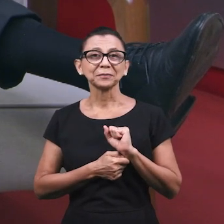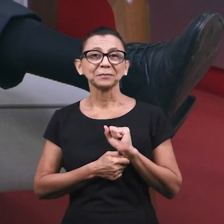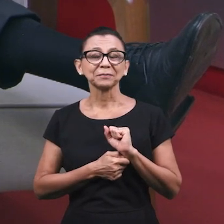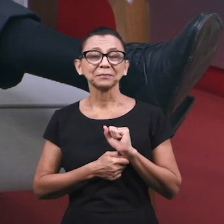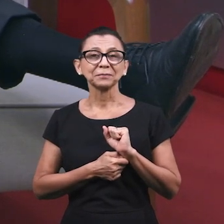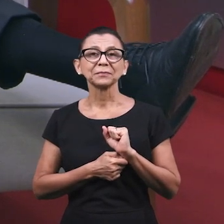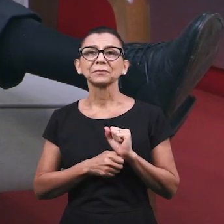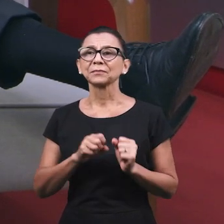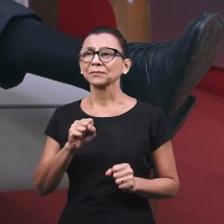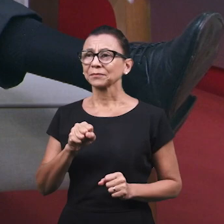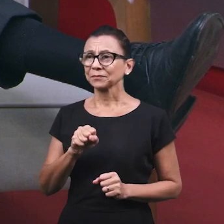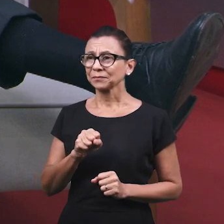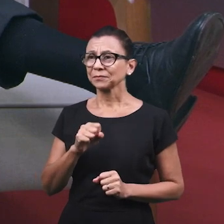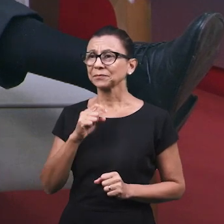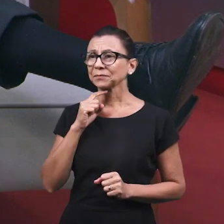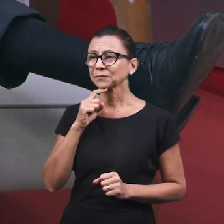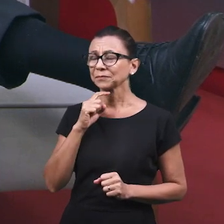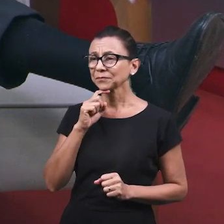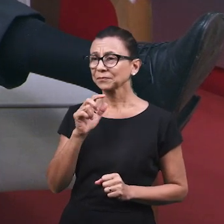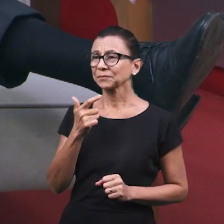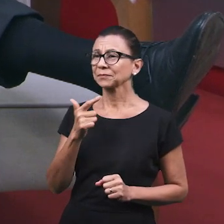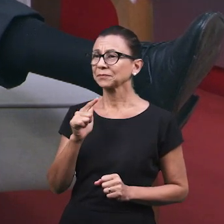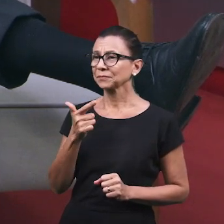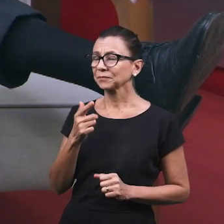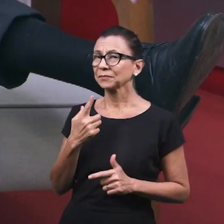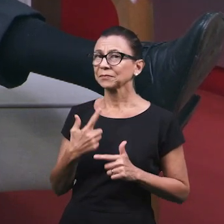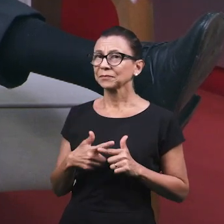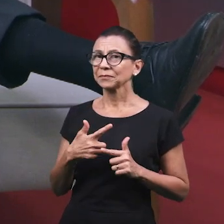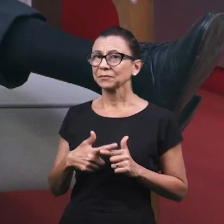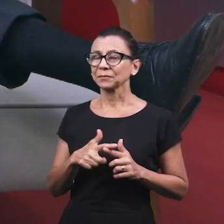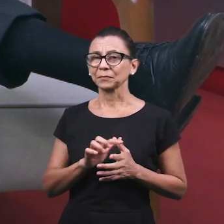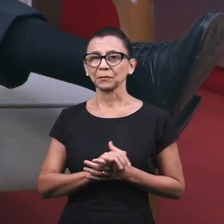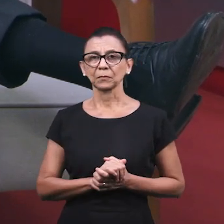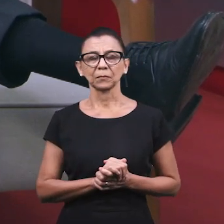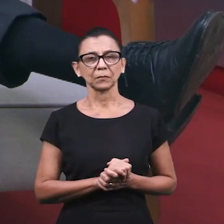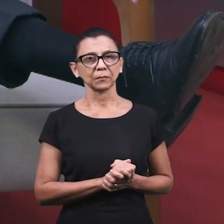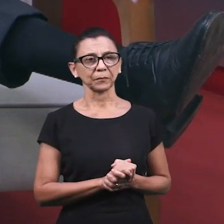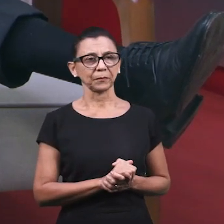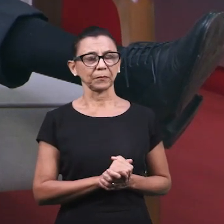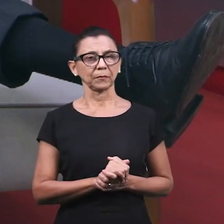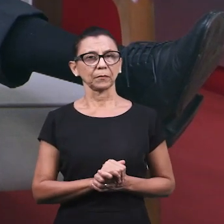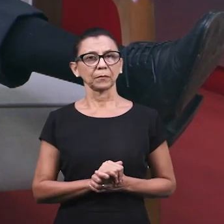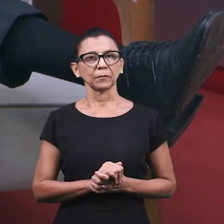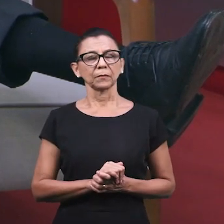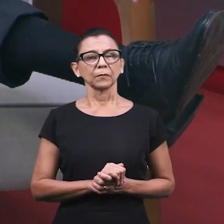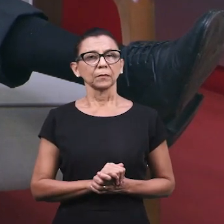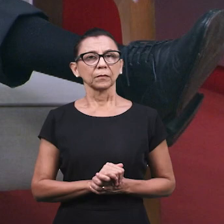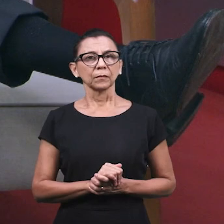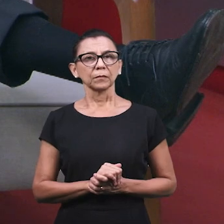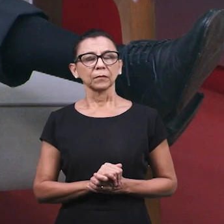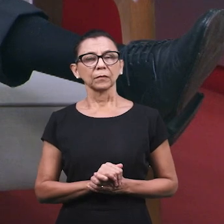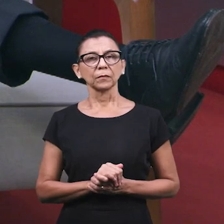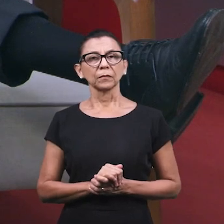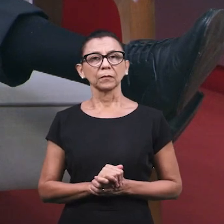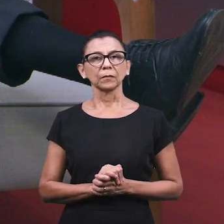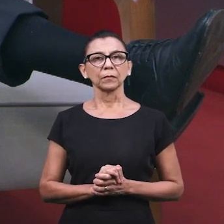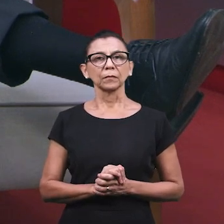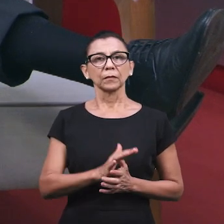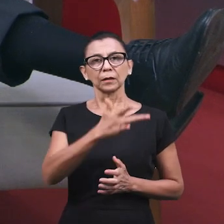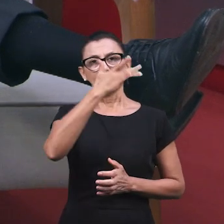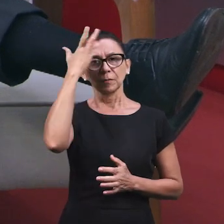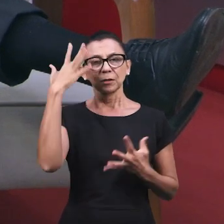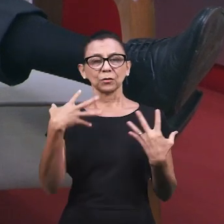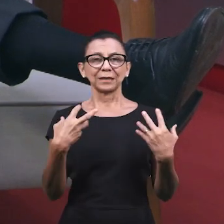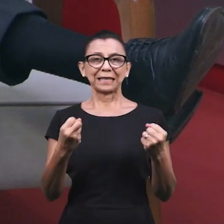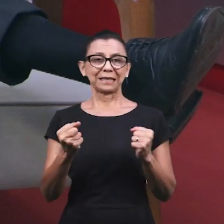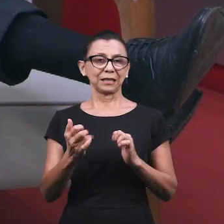sans doute. Même pourquoi le sauver en Jésus. Et là,